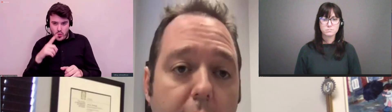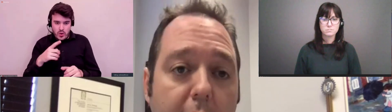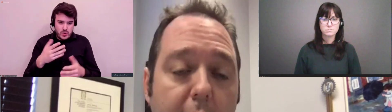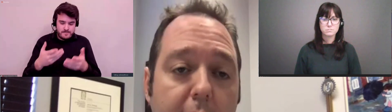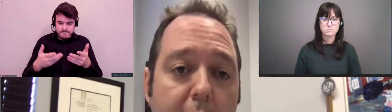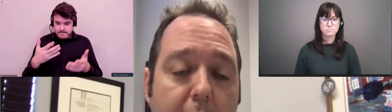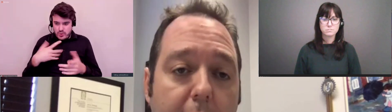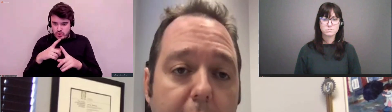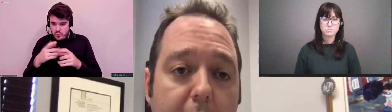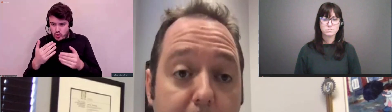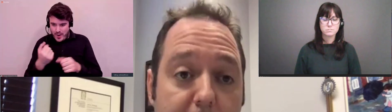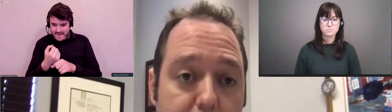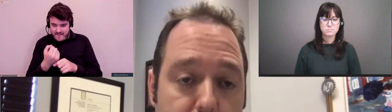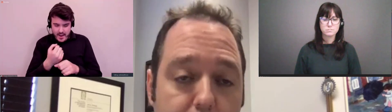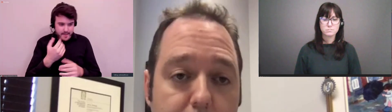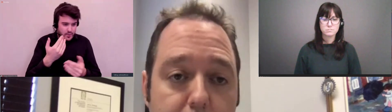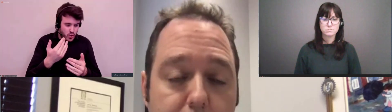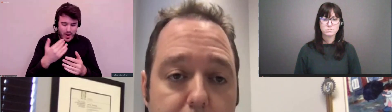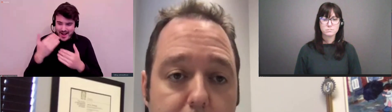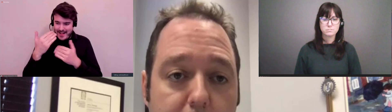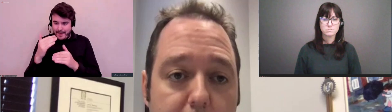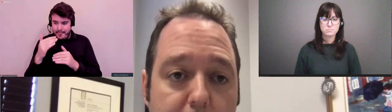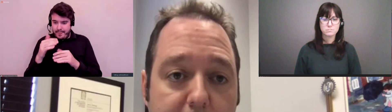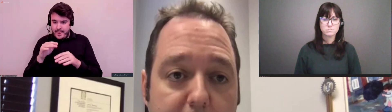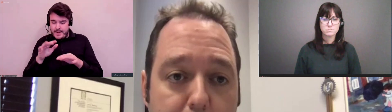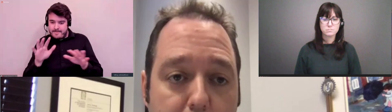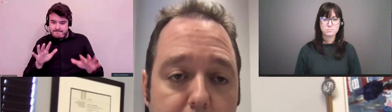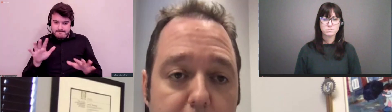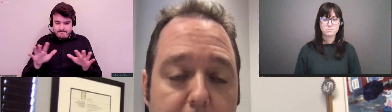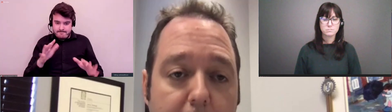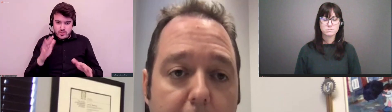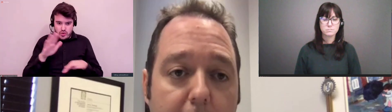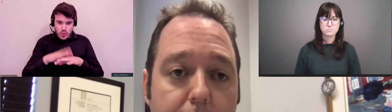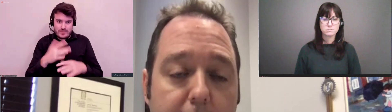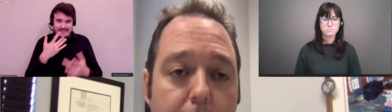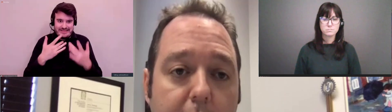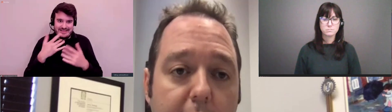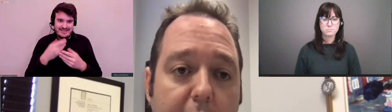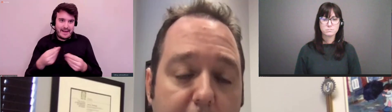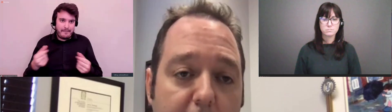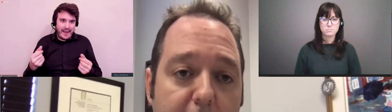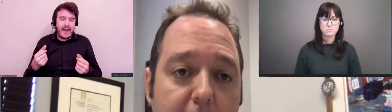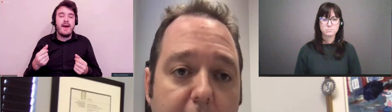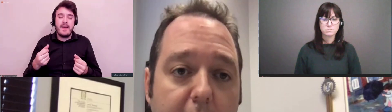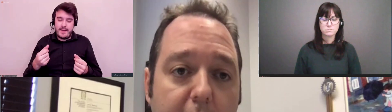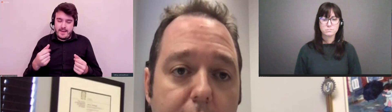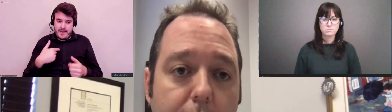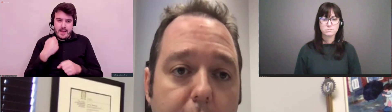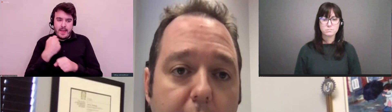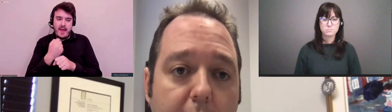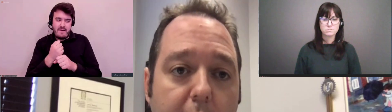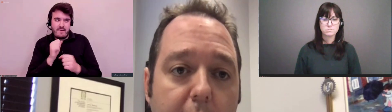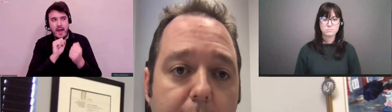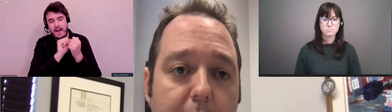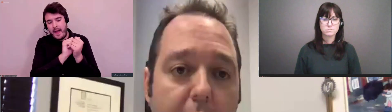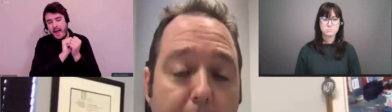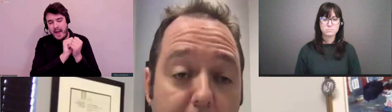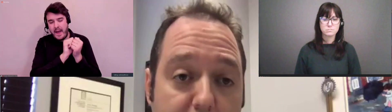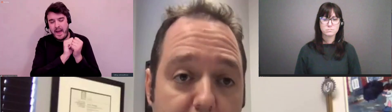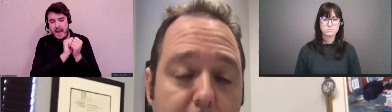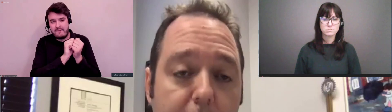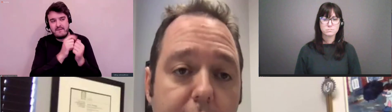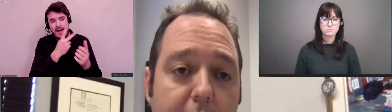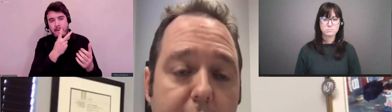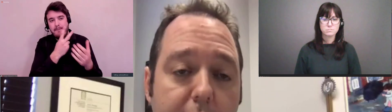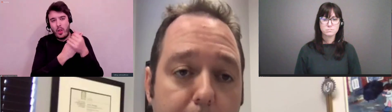pour la limitation de cet équipement, nous avons travaillé avec nos